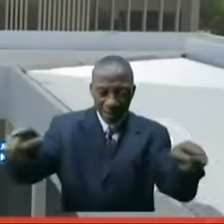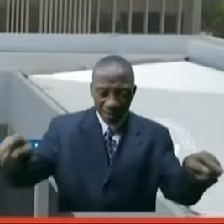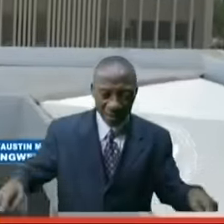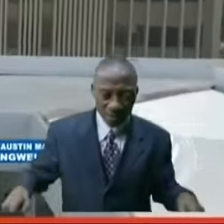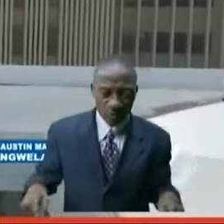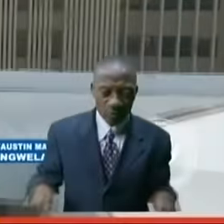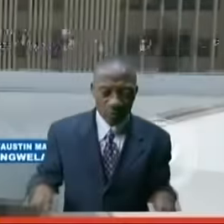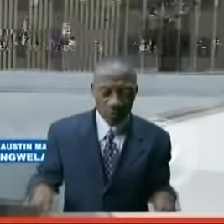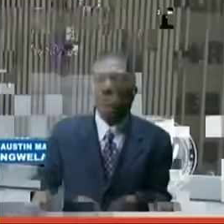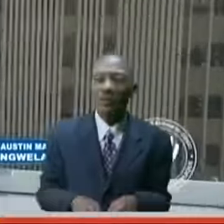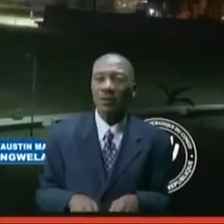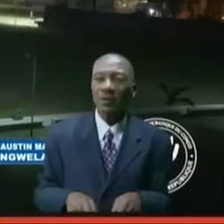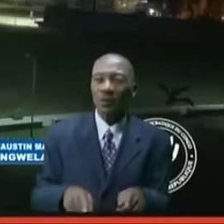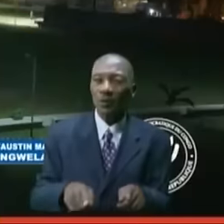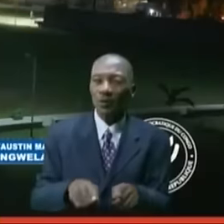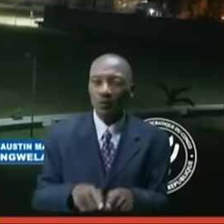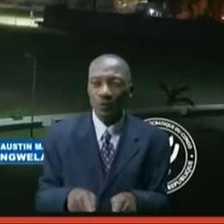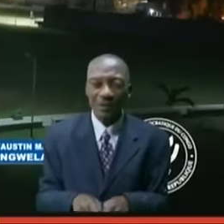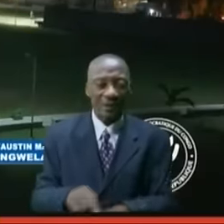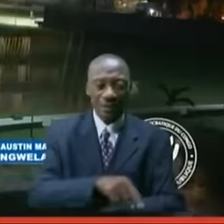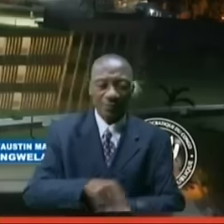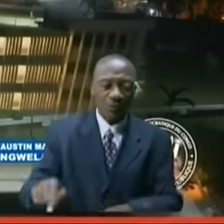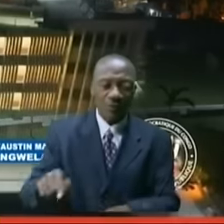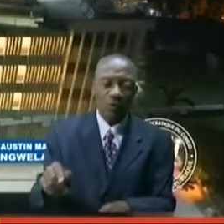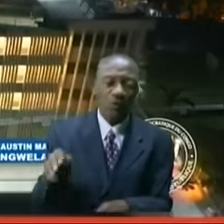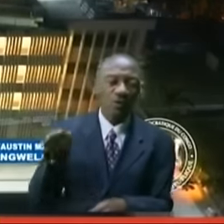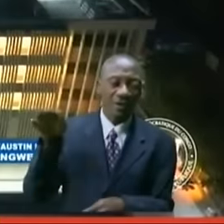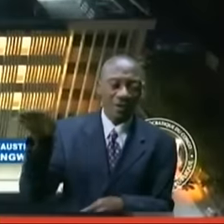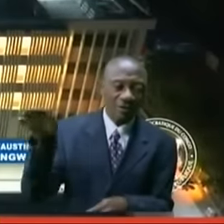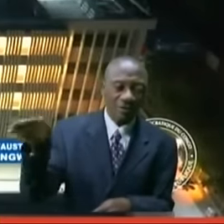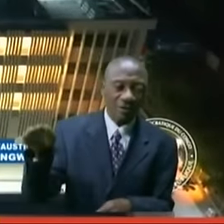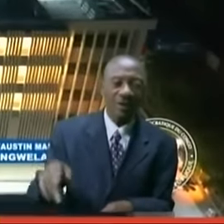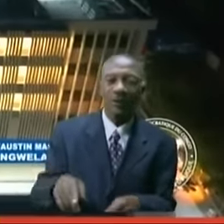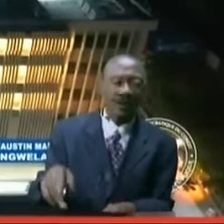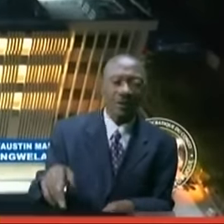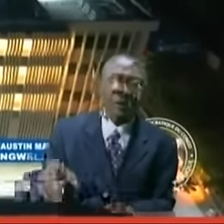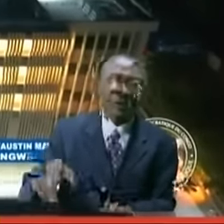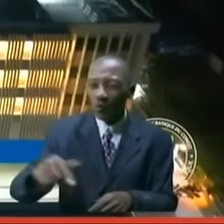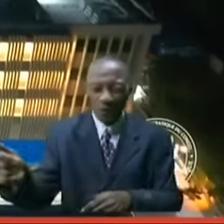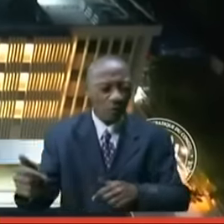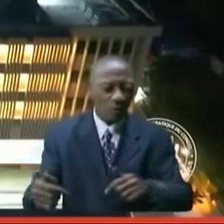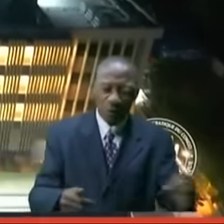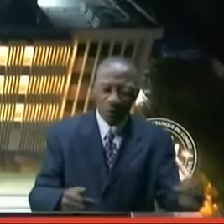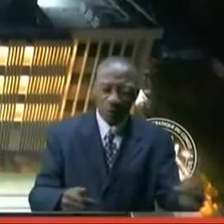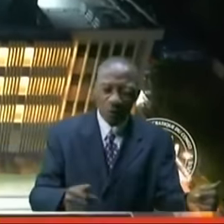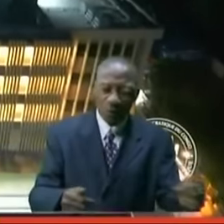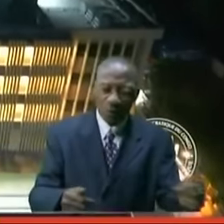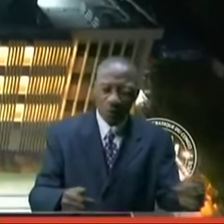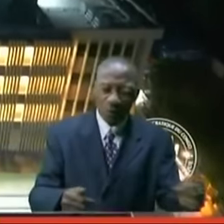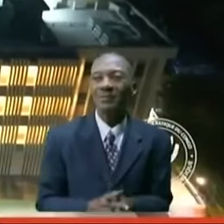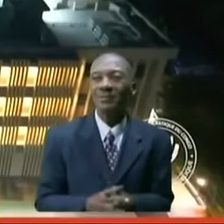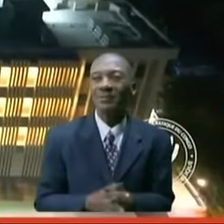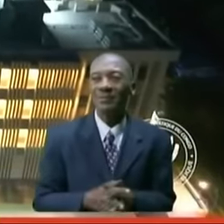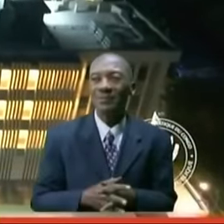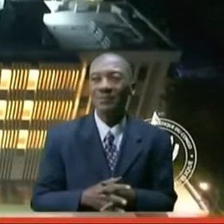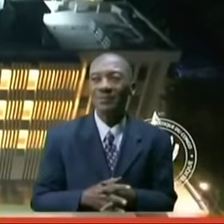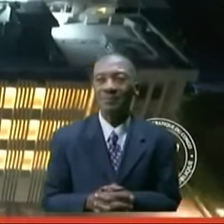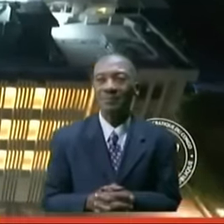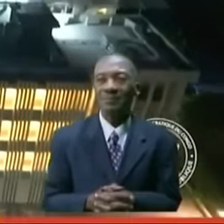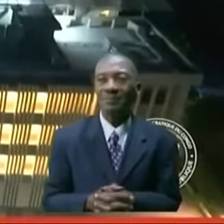avec gradin, lectorat et deux bâtiments administratifs sur une durée maximale d'un an.